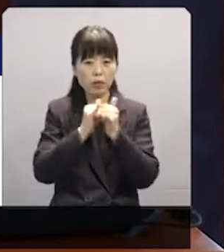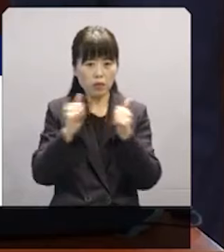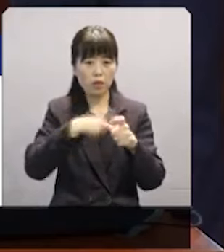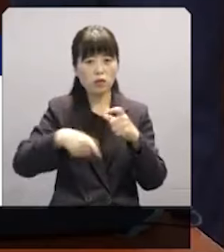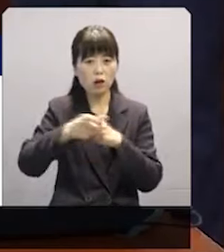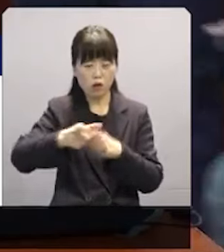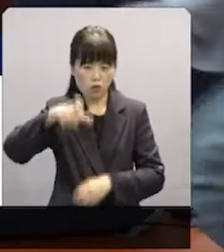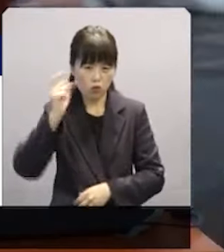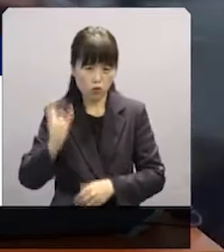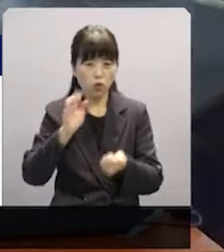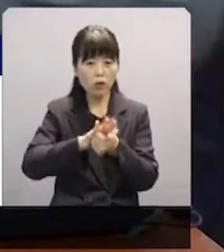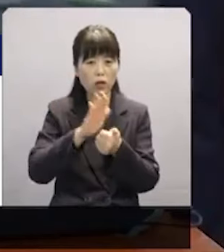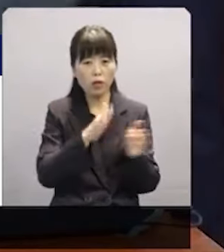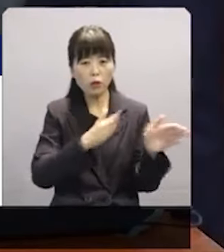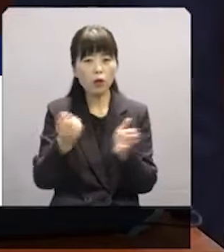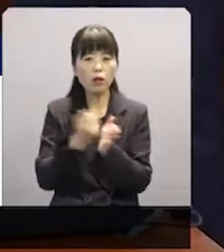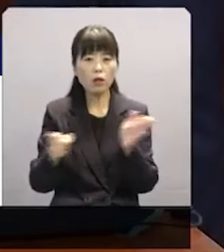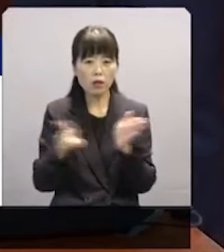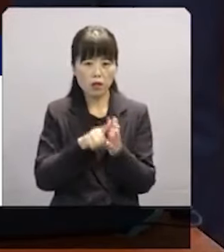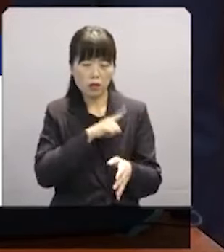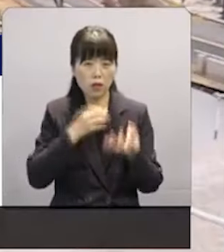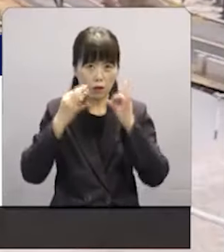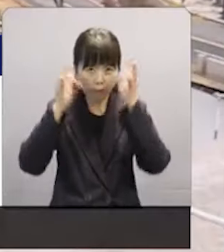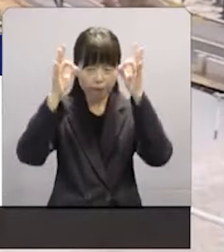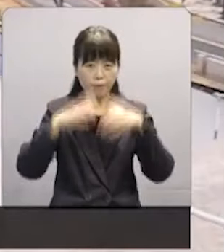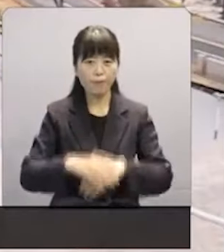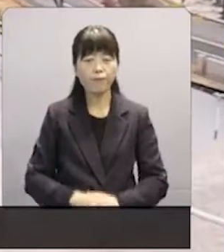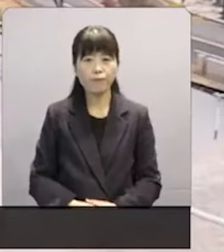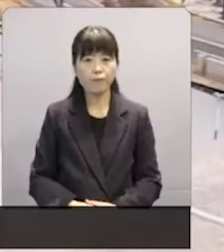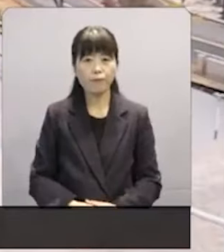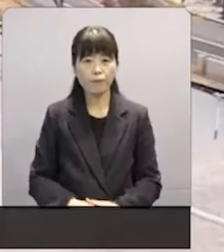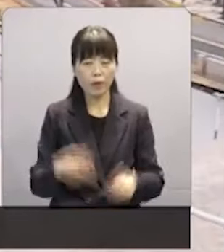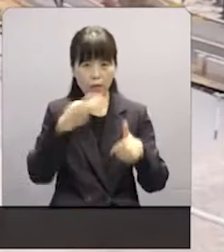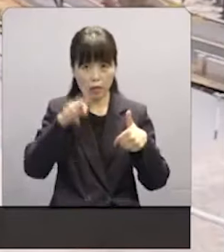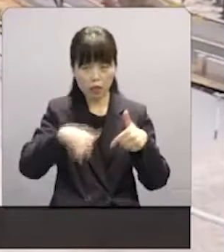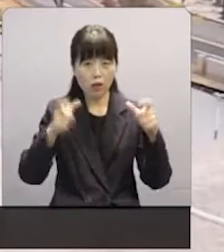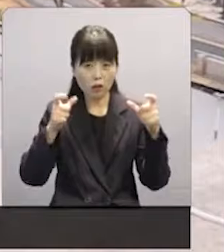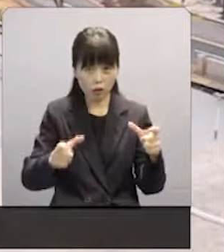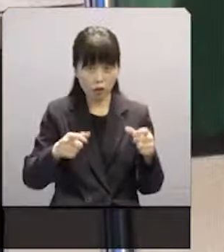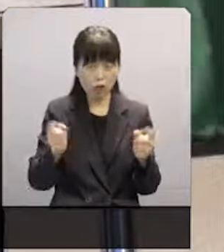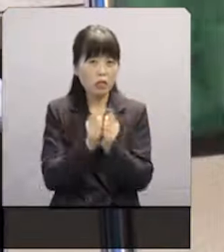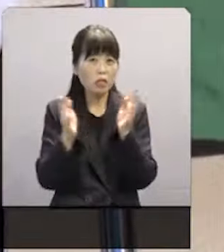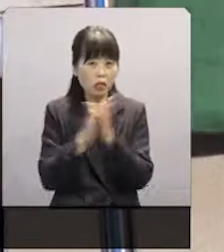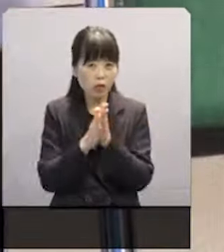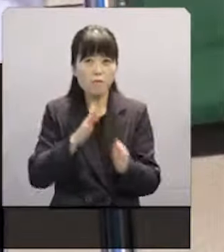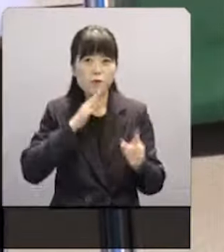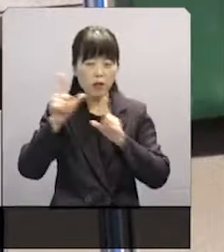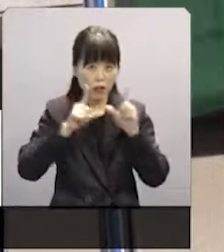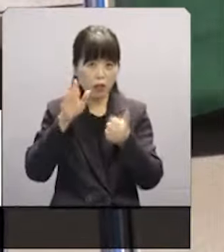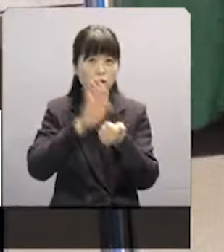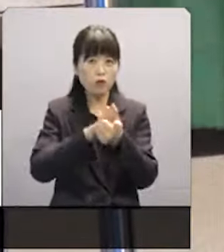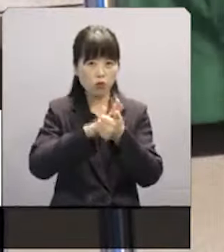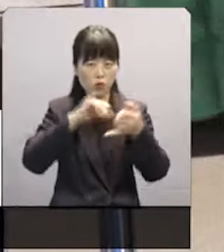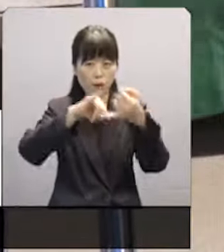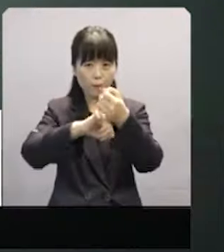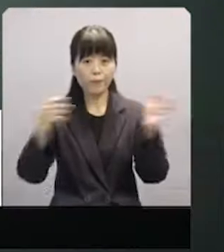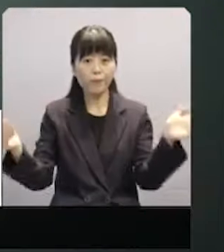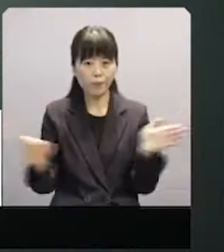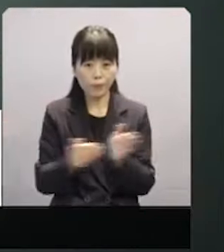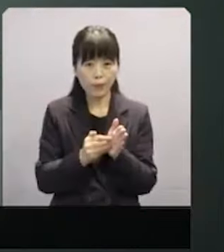더 두터운 지원을 마련하기 위해 최선을 다했다. 인천시 역시 직접적이고 현실적인 지원을